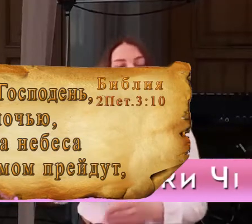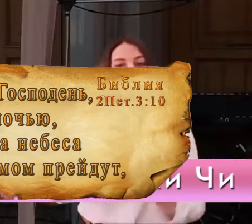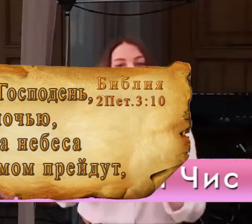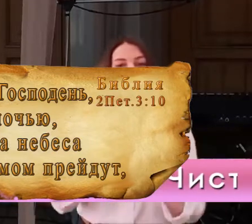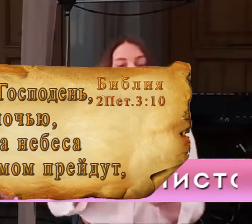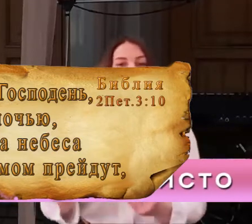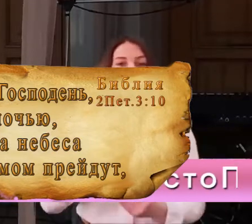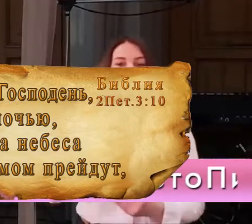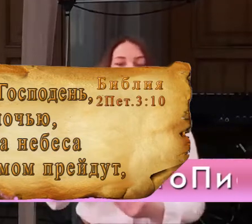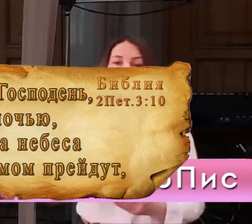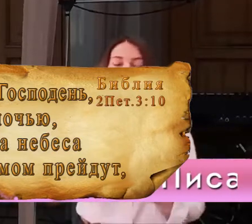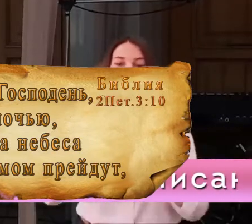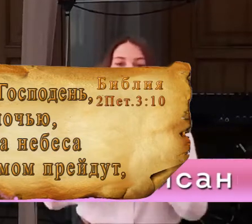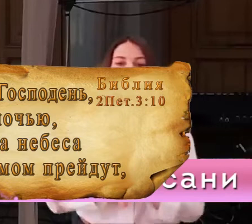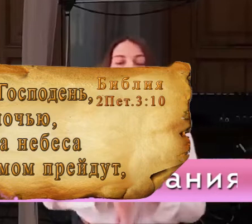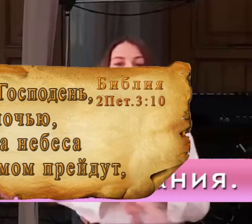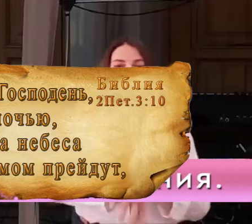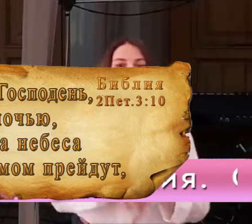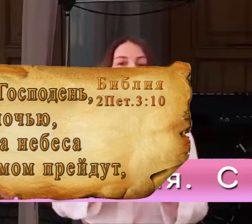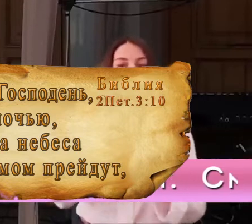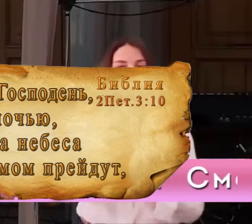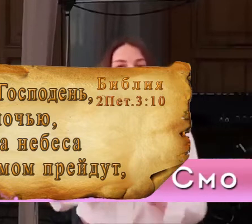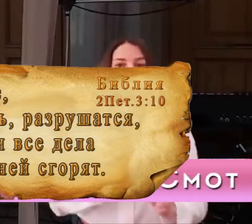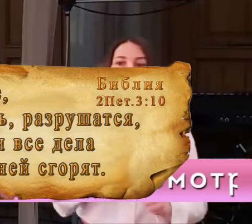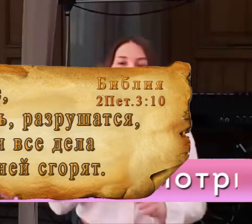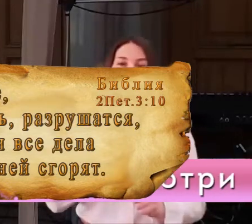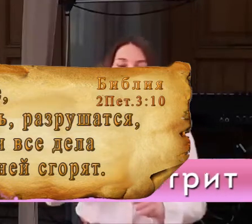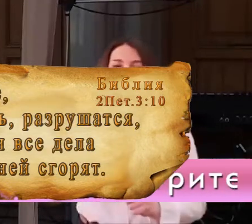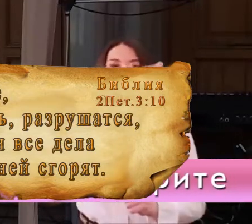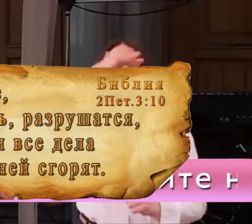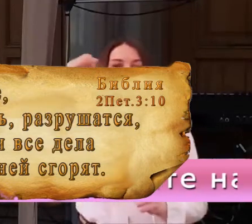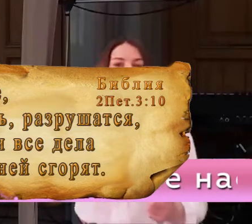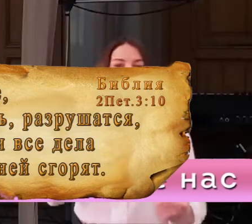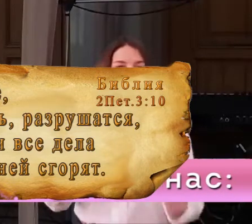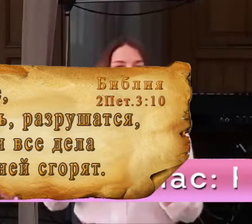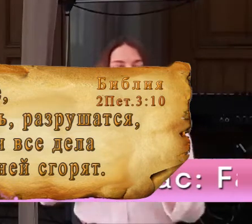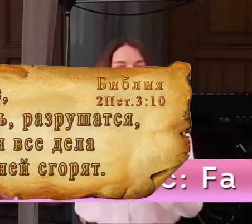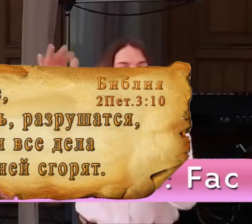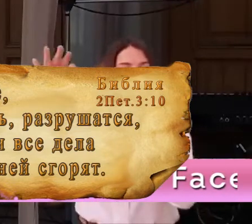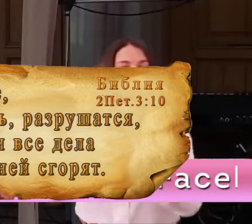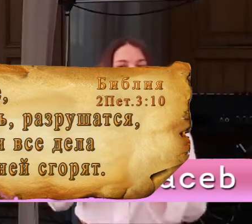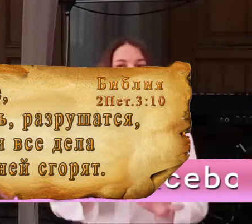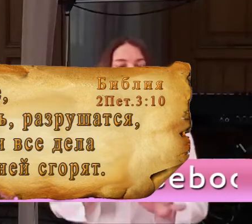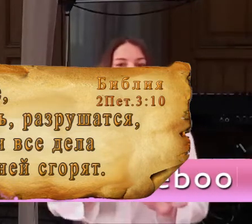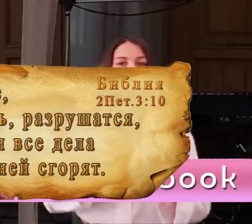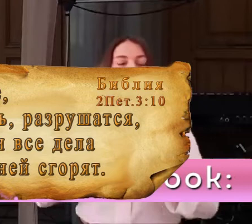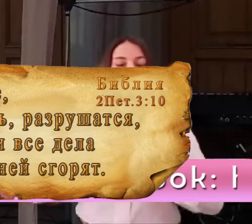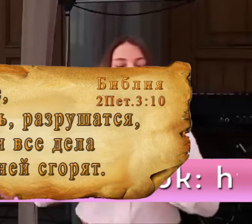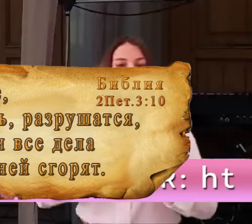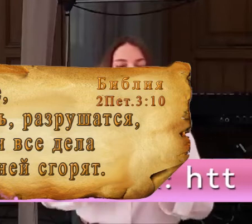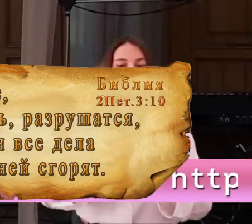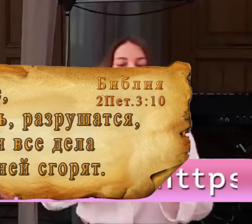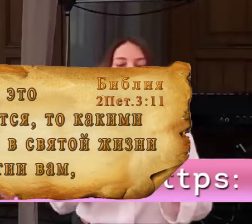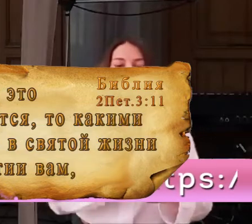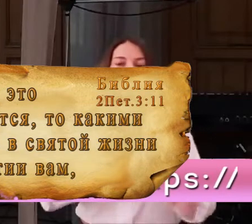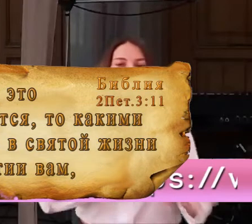Господень, как тать ночью, и тогда небеса с шумом придут, стихии же, разгоревшись, разрушатся, земля и все дела на